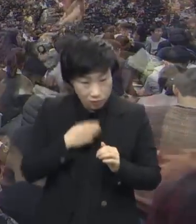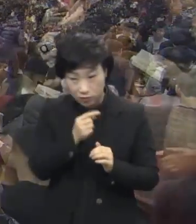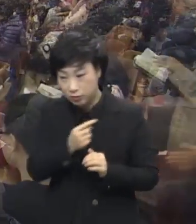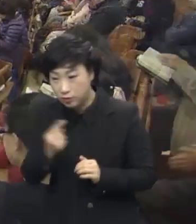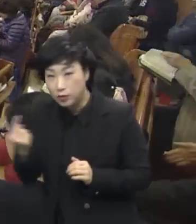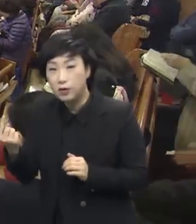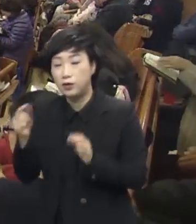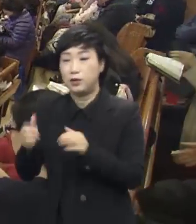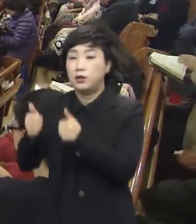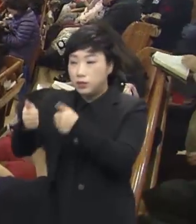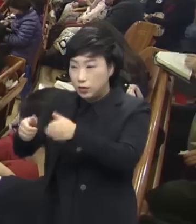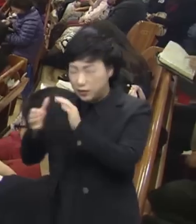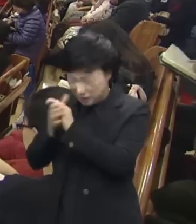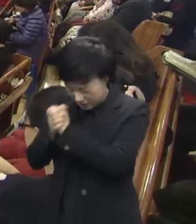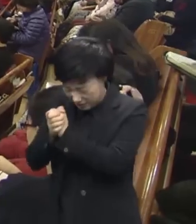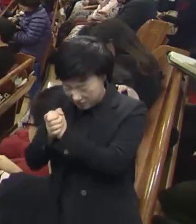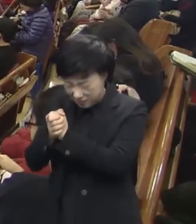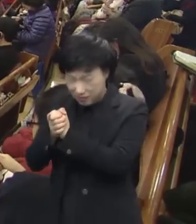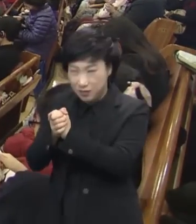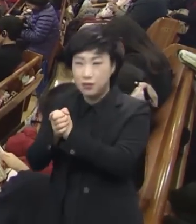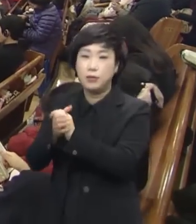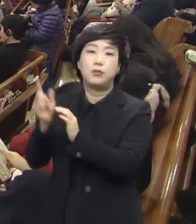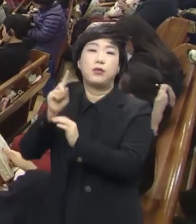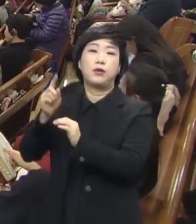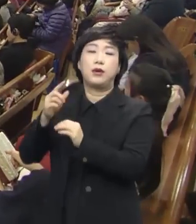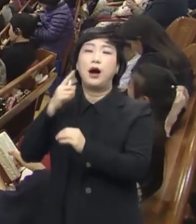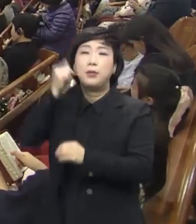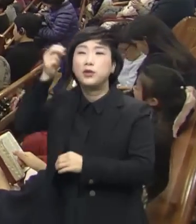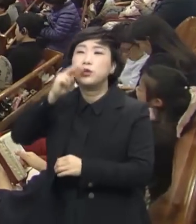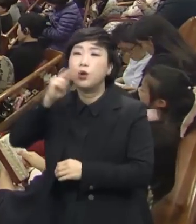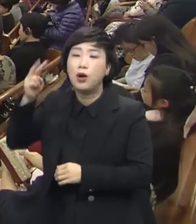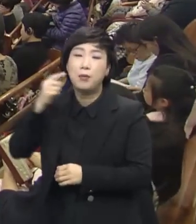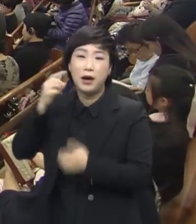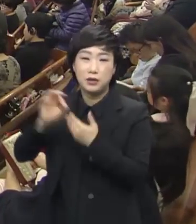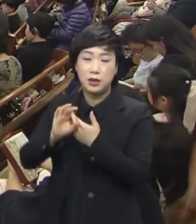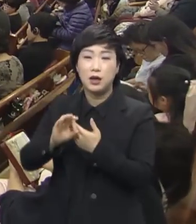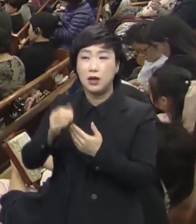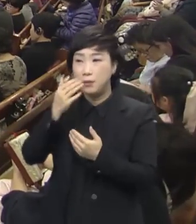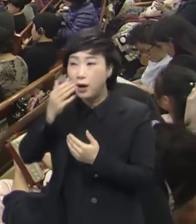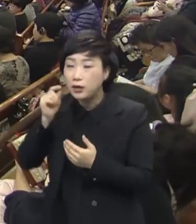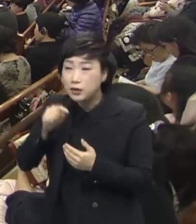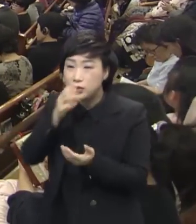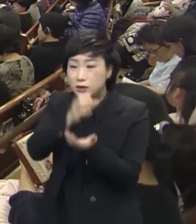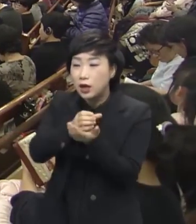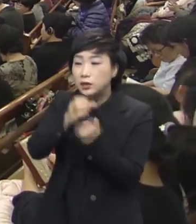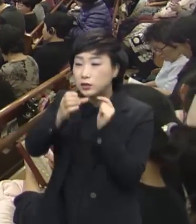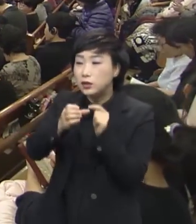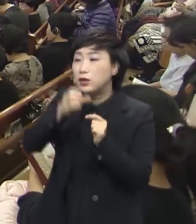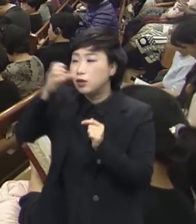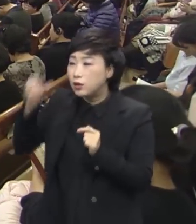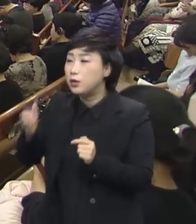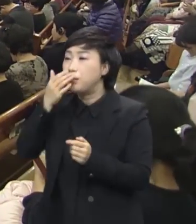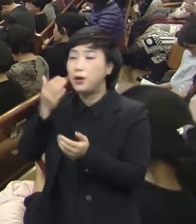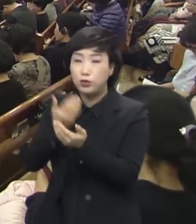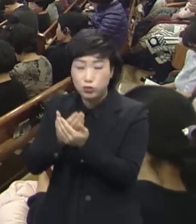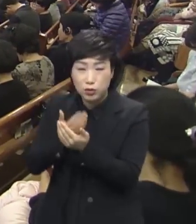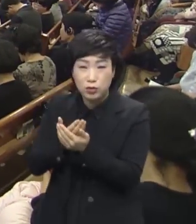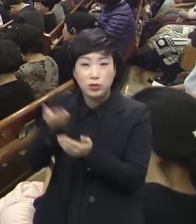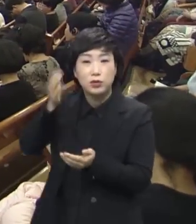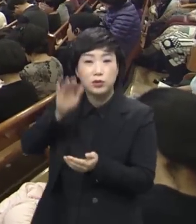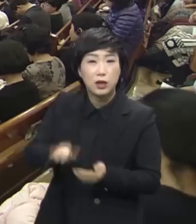얼굴을 땅에 대시고 엎드려 기도하여 가라사대 내 아버지여 만일 할 만하시거든 이 잔을 내게서 지나가게